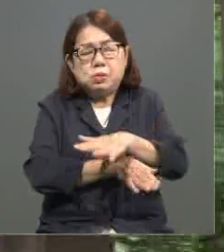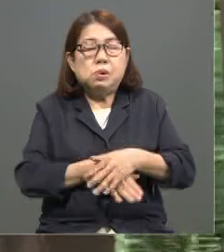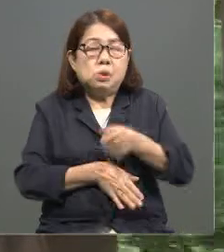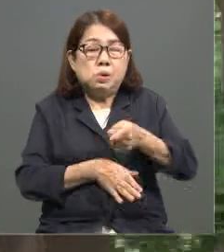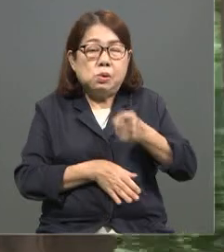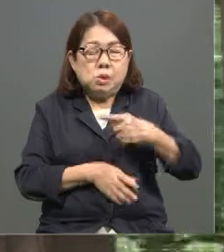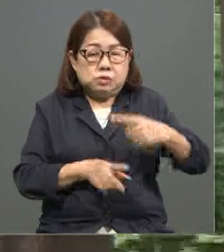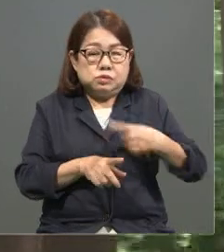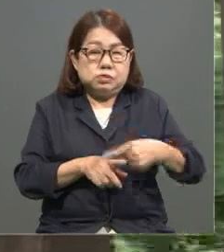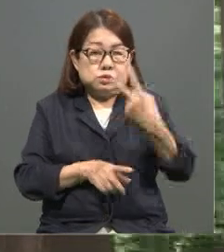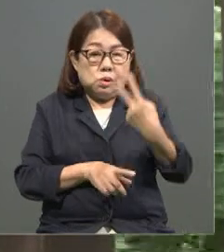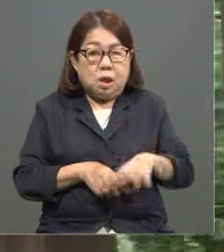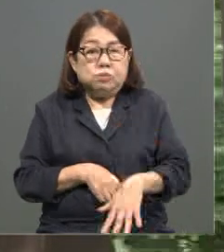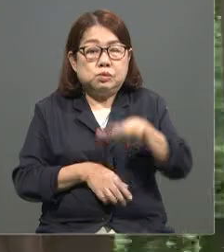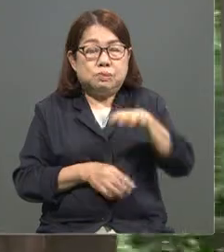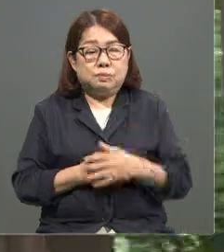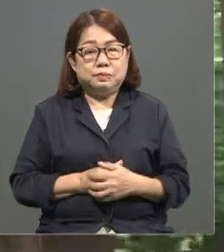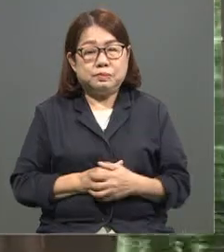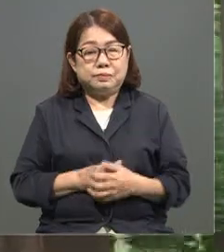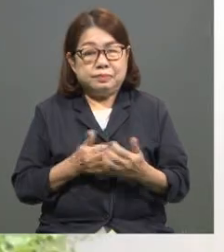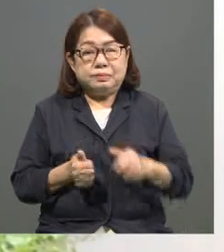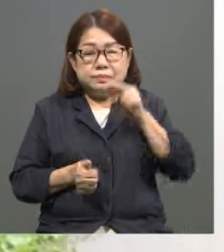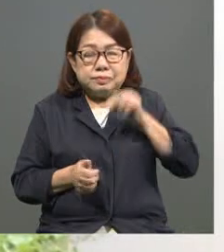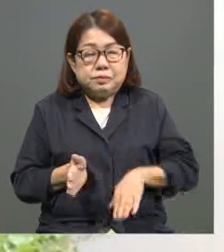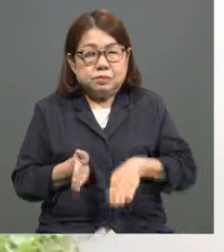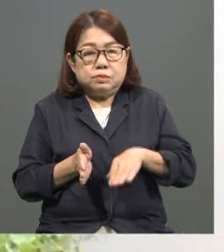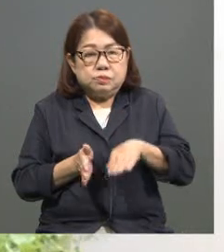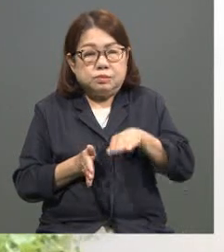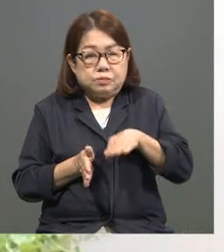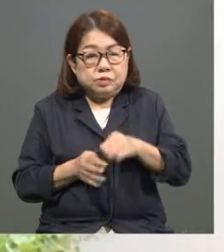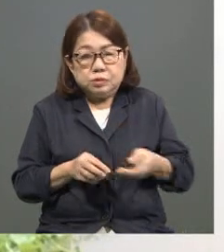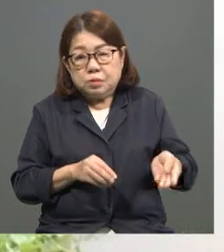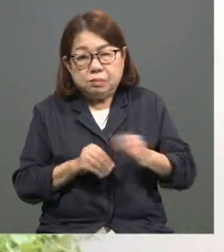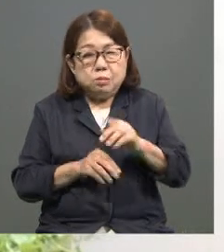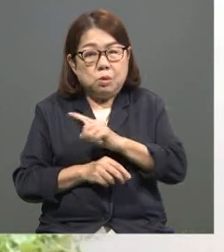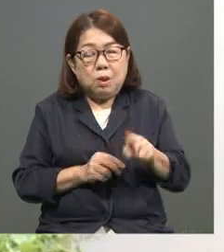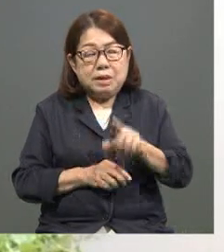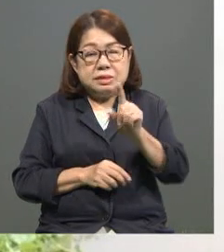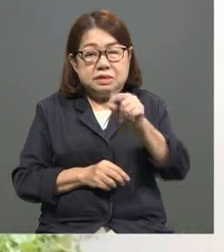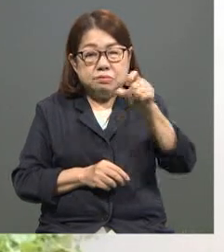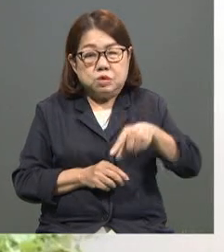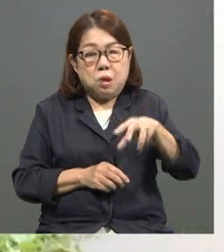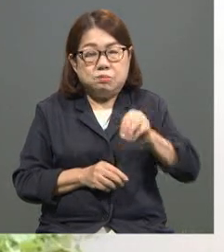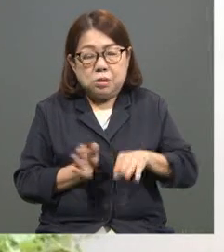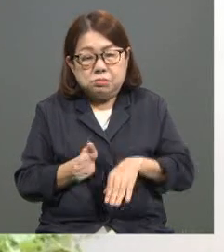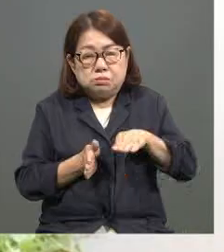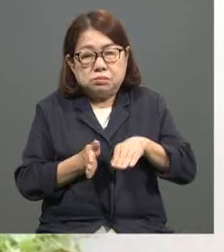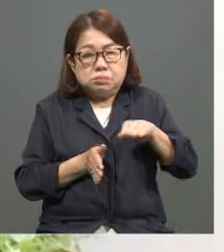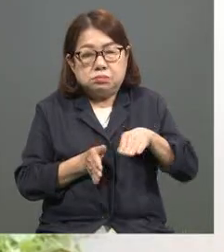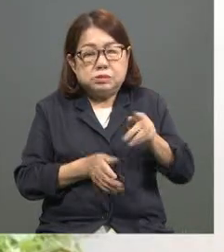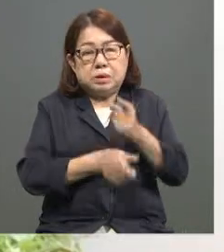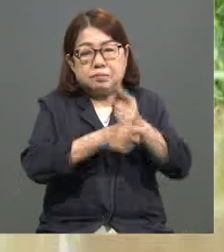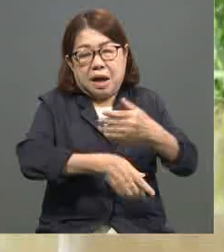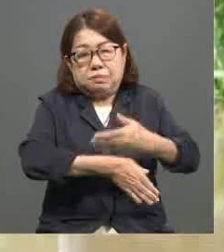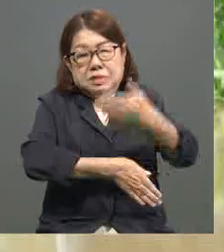เกือบ 2เดือนแล้วนะคะล่าสุดระดับน้ำยังคงเพิ่มเฉลี่ยวันละประมาณ 20ซมก็จะเพิ่มสูงขึ้นตามการปล่อยน้ำของ